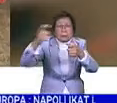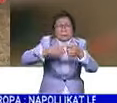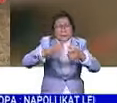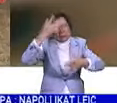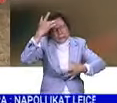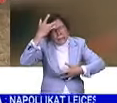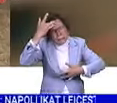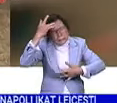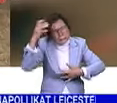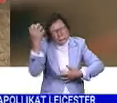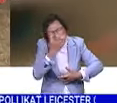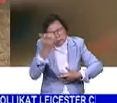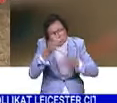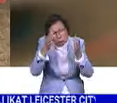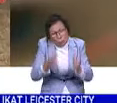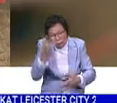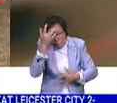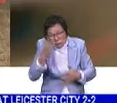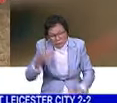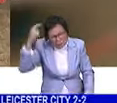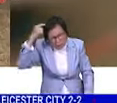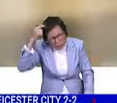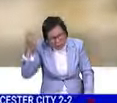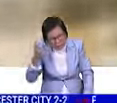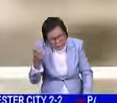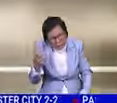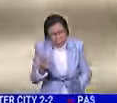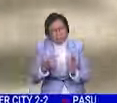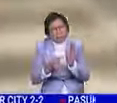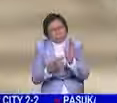sakitnya penyakit dialami seorang pesakit mental.